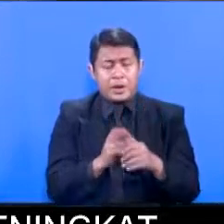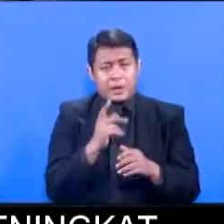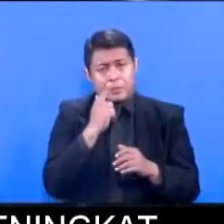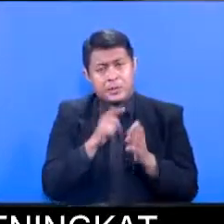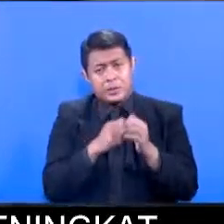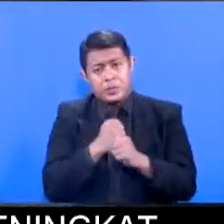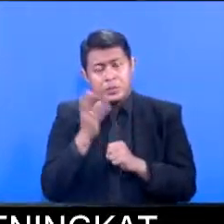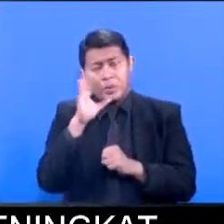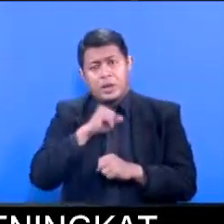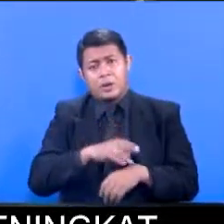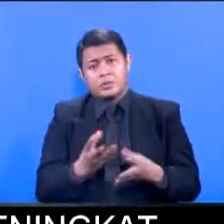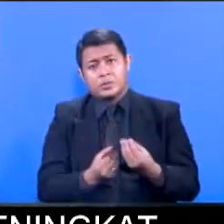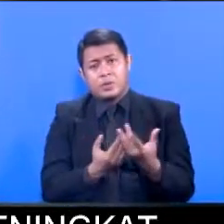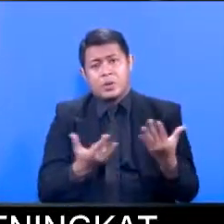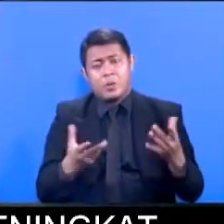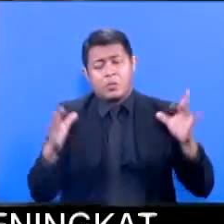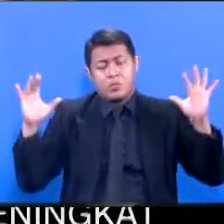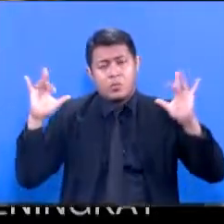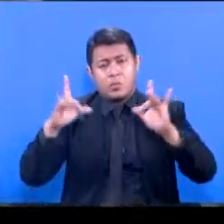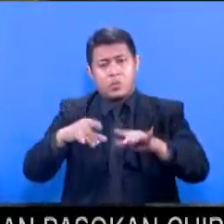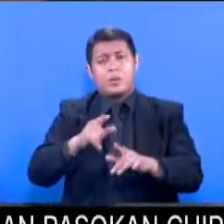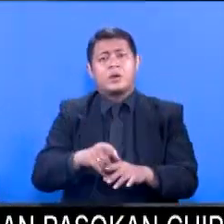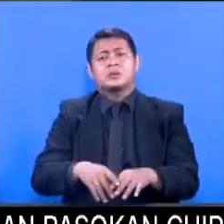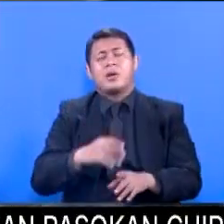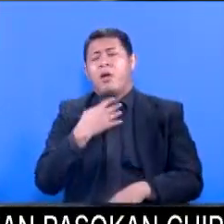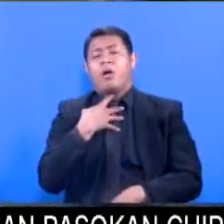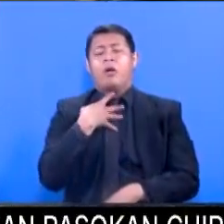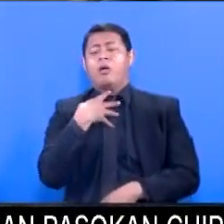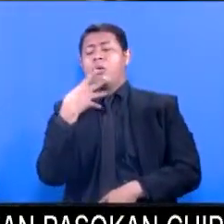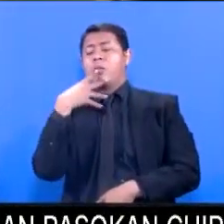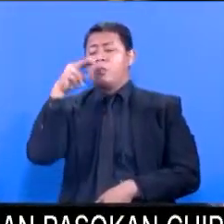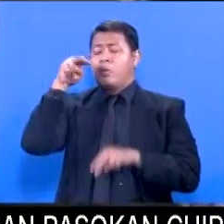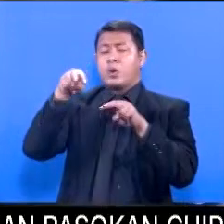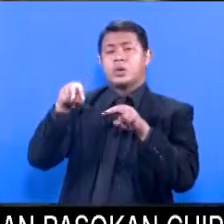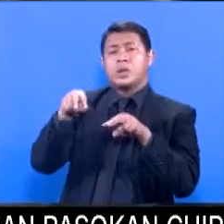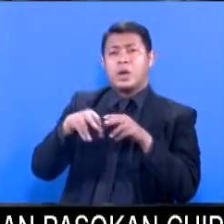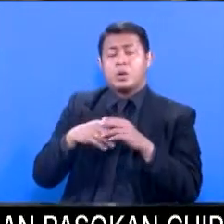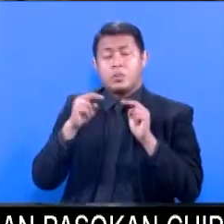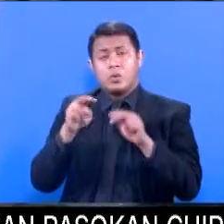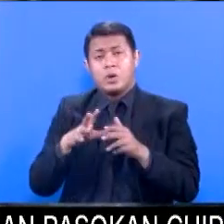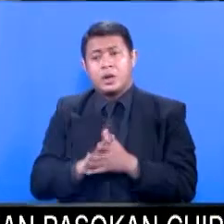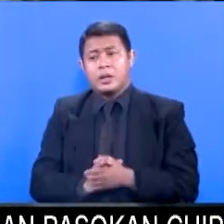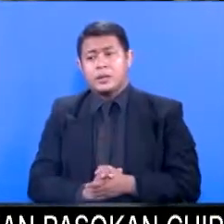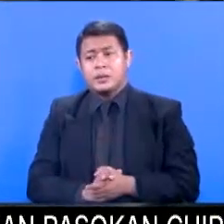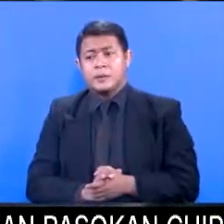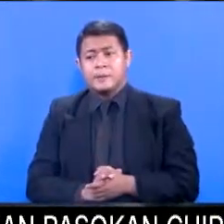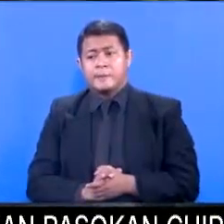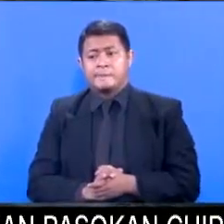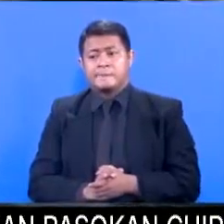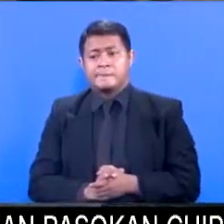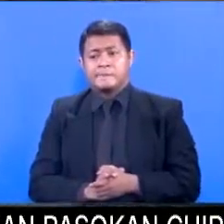malam. Sejumlah warga pun berkerumun karena penasaran dengan kabar penangkapan ular yang mencoba menyerang pemotor